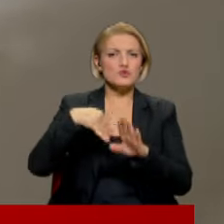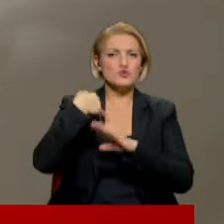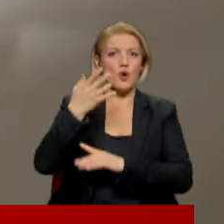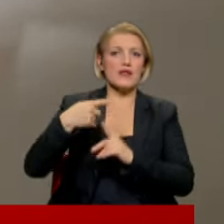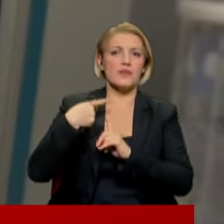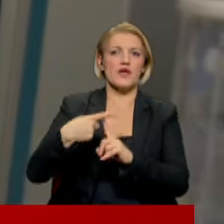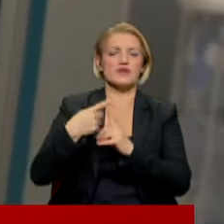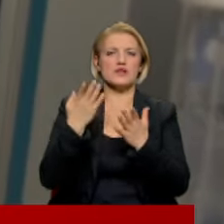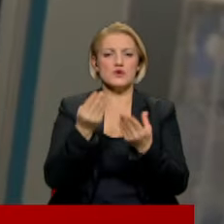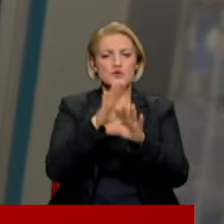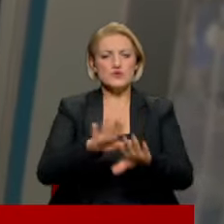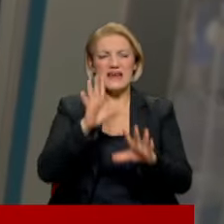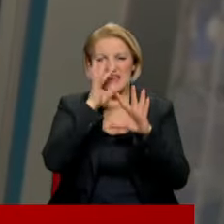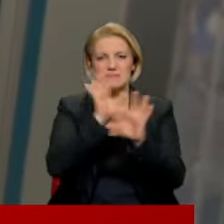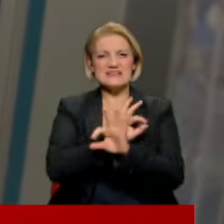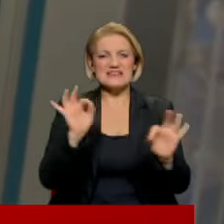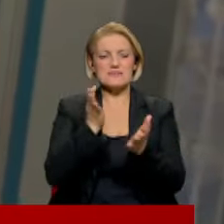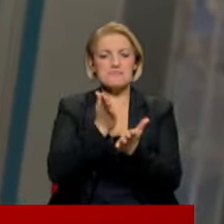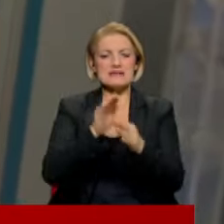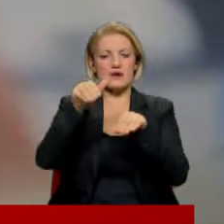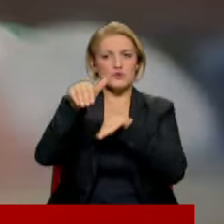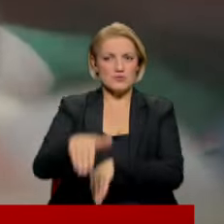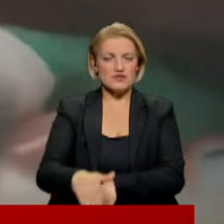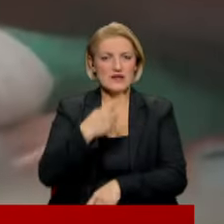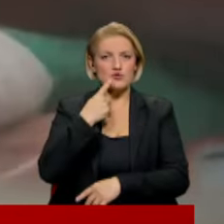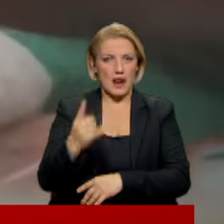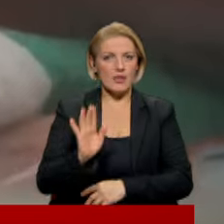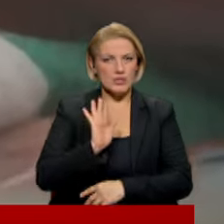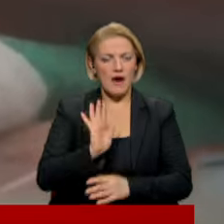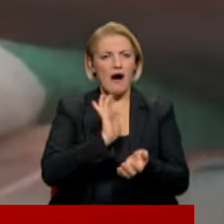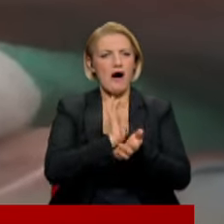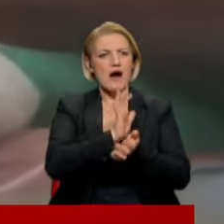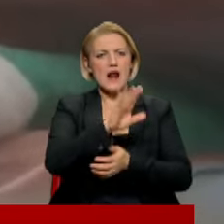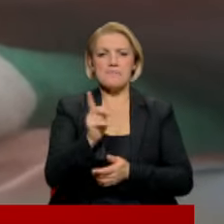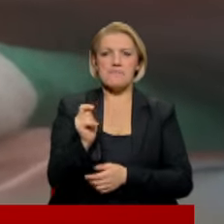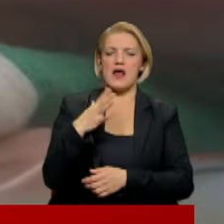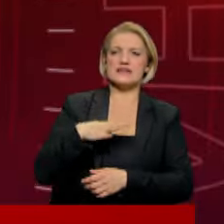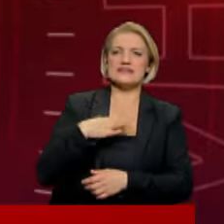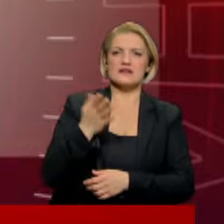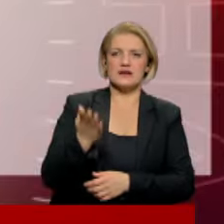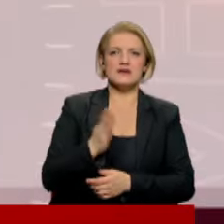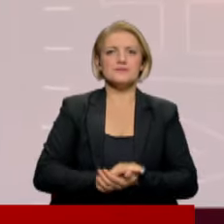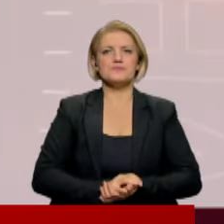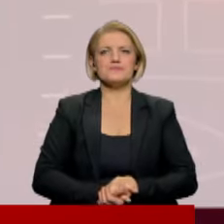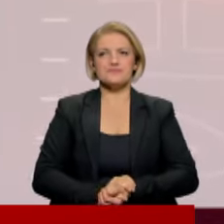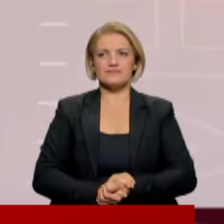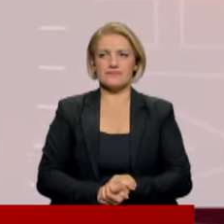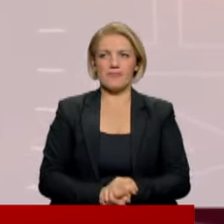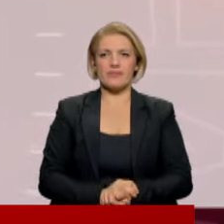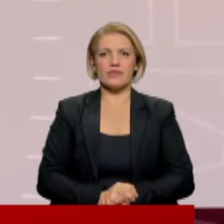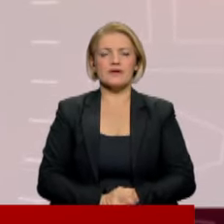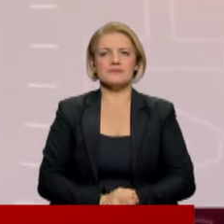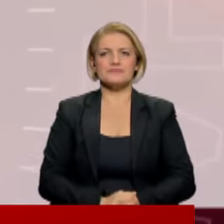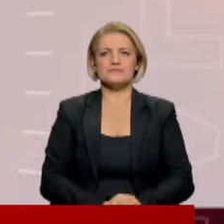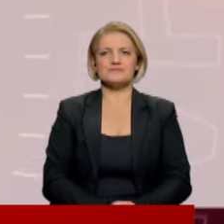da tehdit edildi çocuklarının kimsesizler mezarlığına gömüleceği söylendi ailelerden para talep edildi aile Suriyeli olduğu için